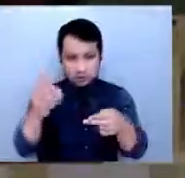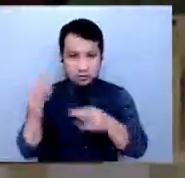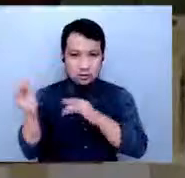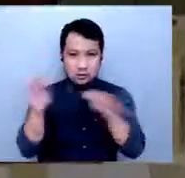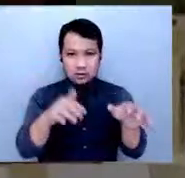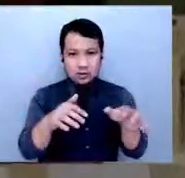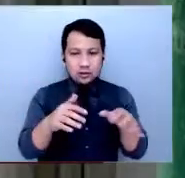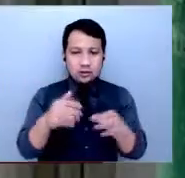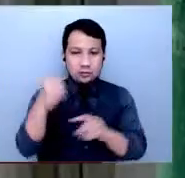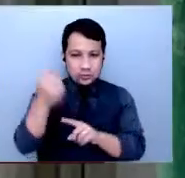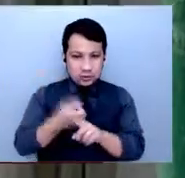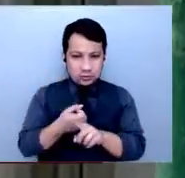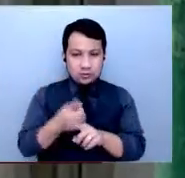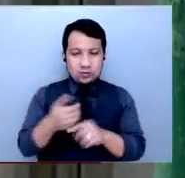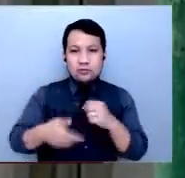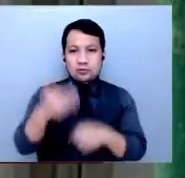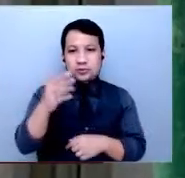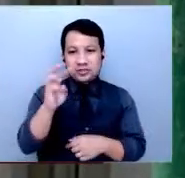Setyembre na umabot sa